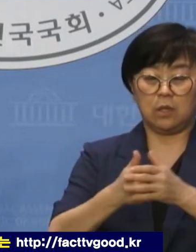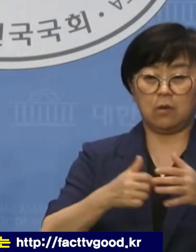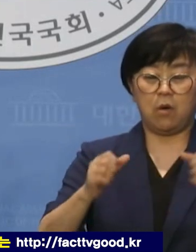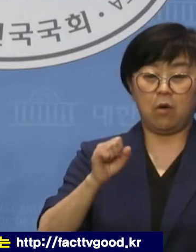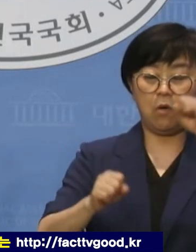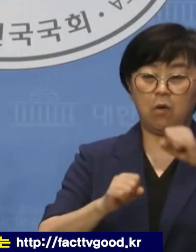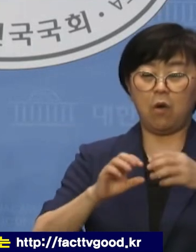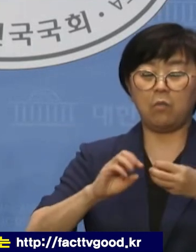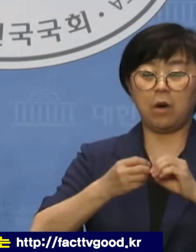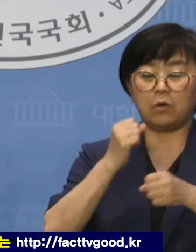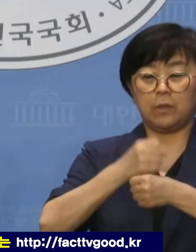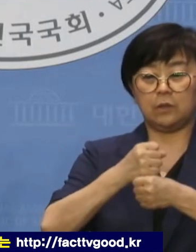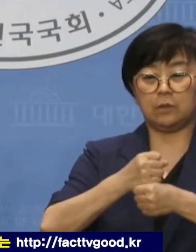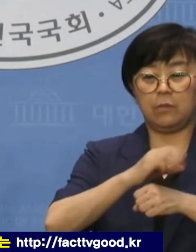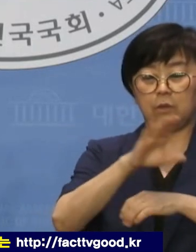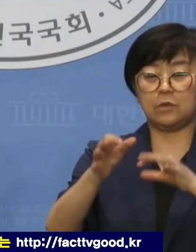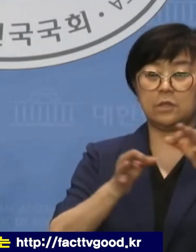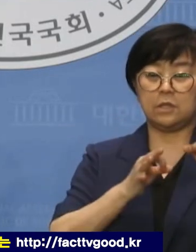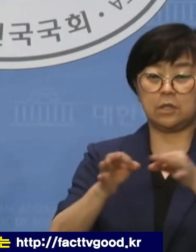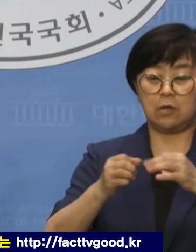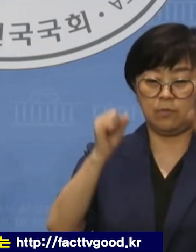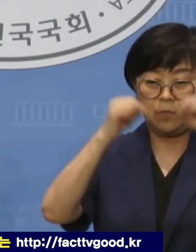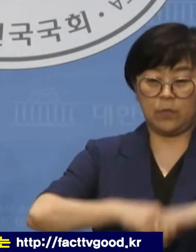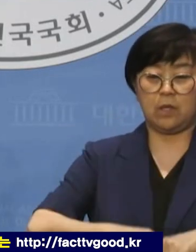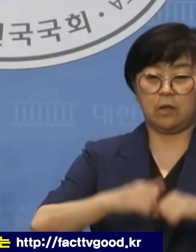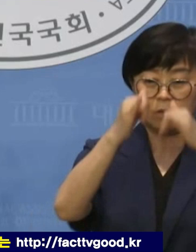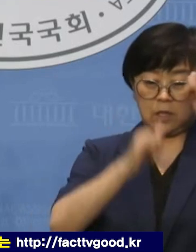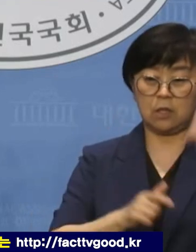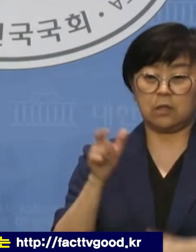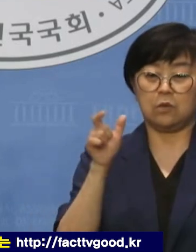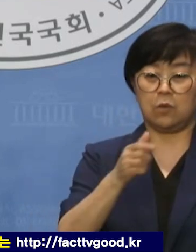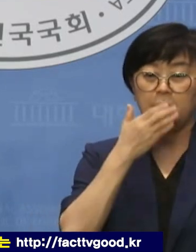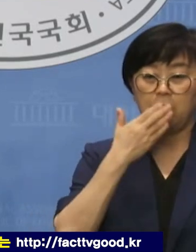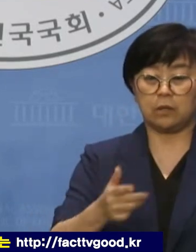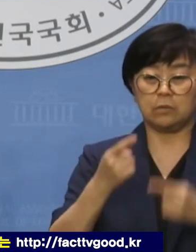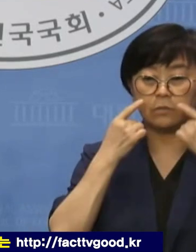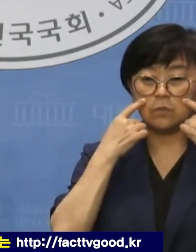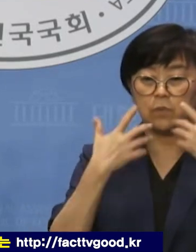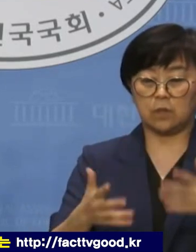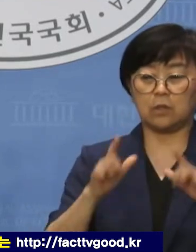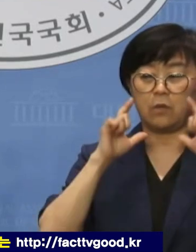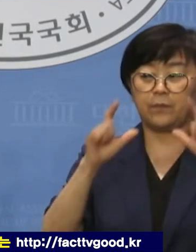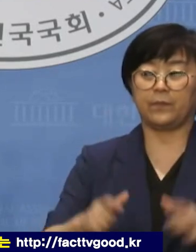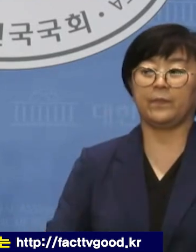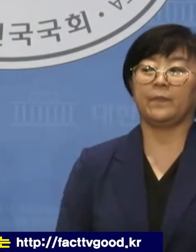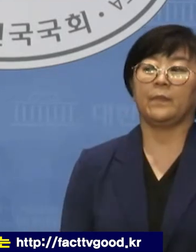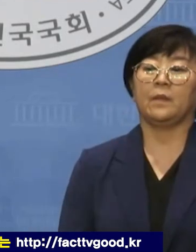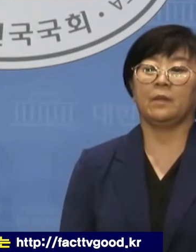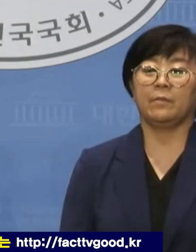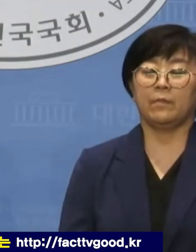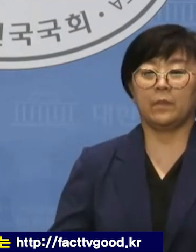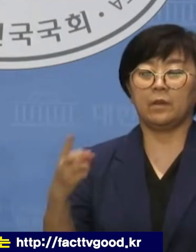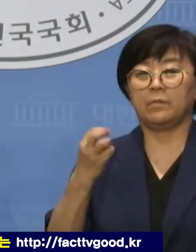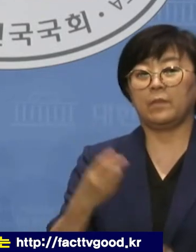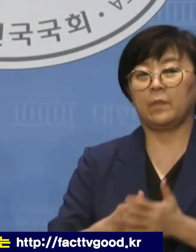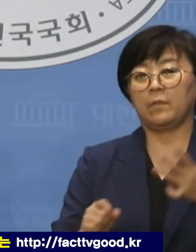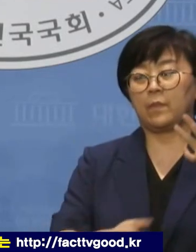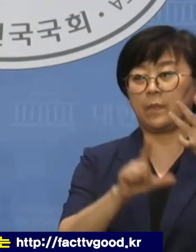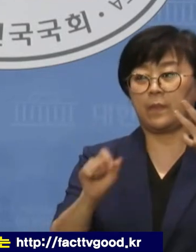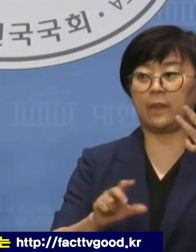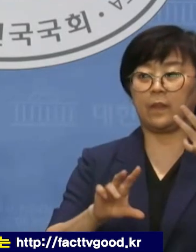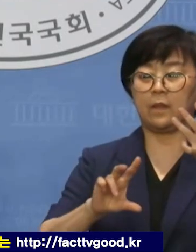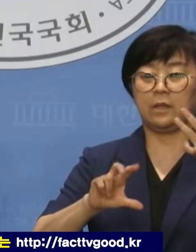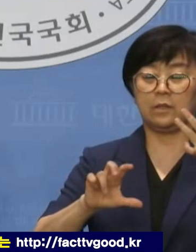만들고 방송시장을 망가뜨린 정권으로 역사가 기록할 것임을 분명히 경고합니다. 2023년